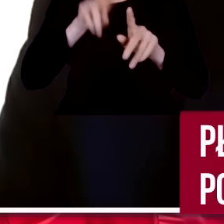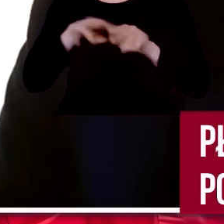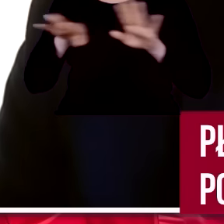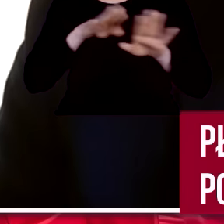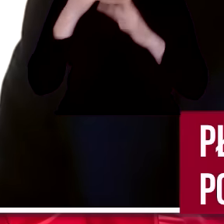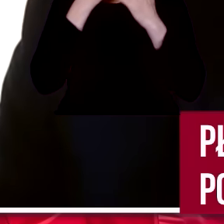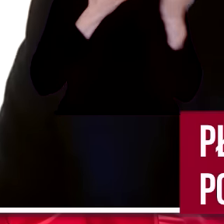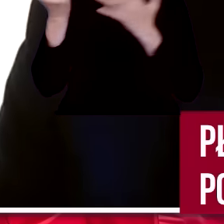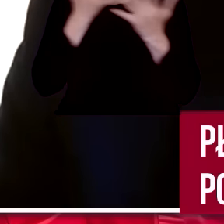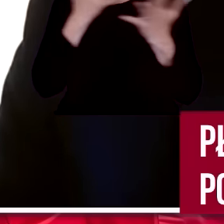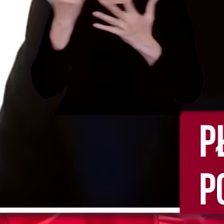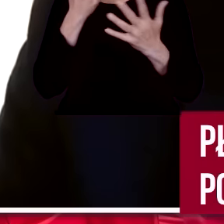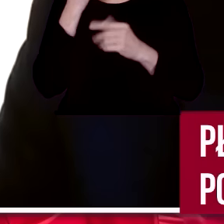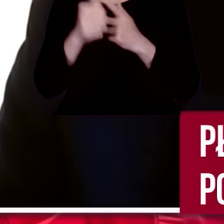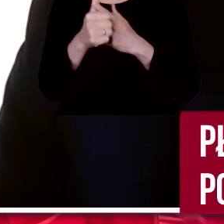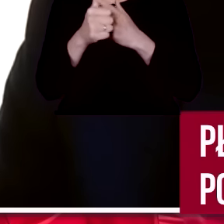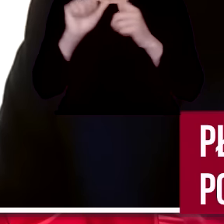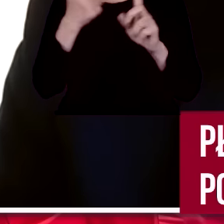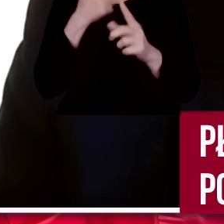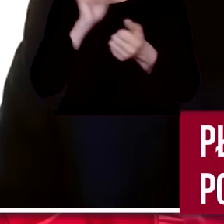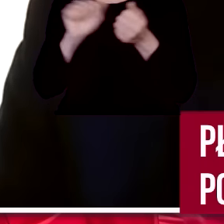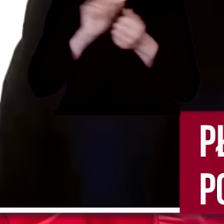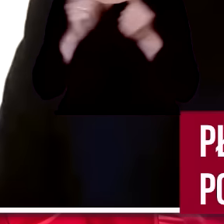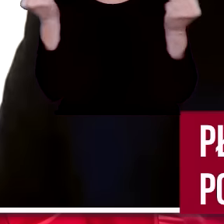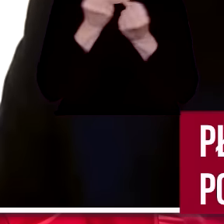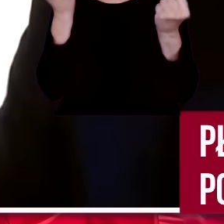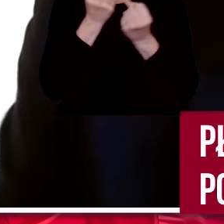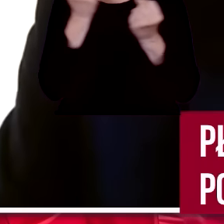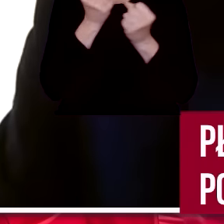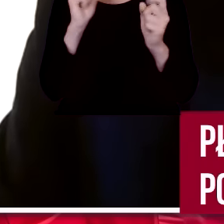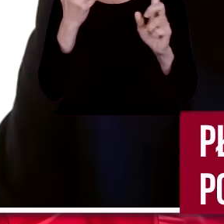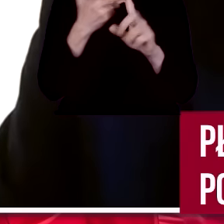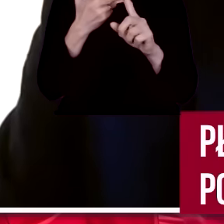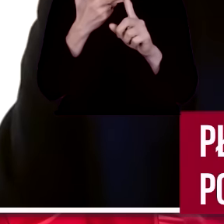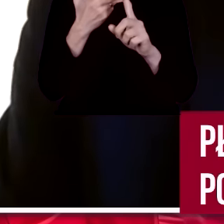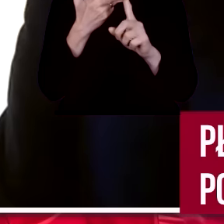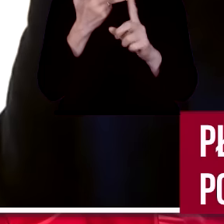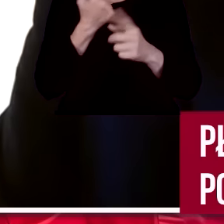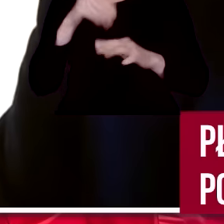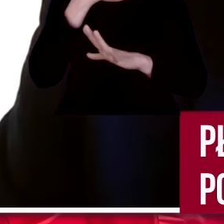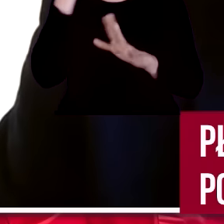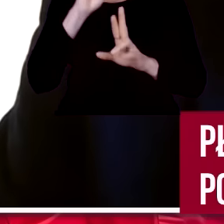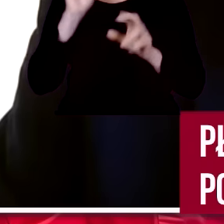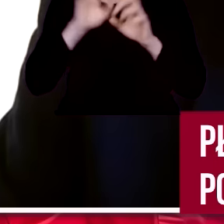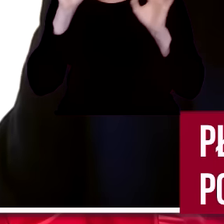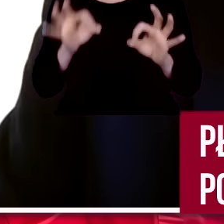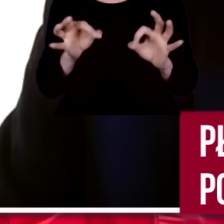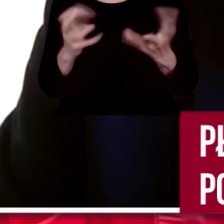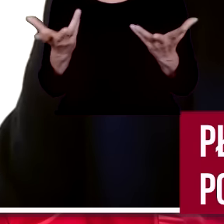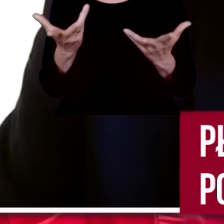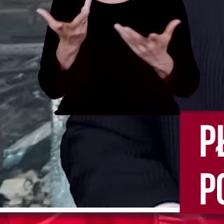wybuchają to raz zniszczenia są Pot kompletnie nie wiemy kto za tym stoi jakaś akcja